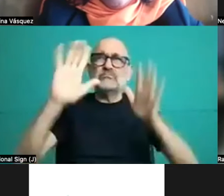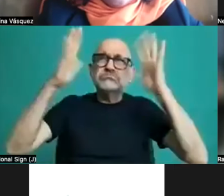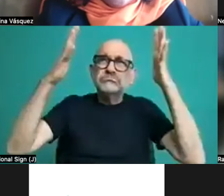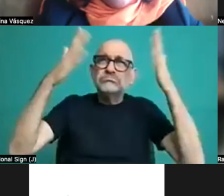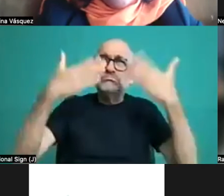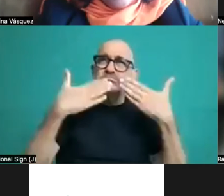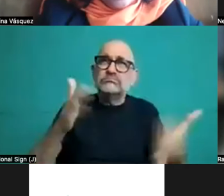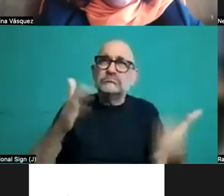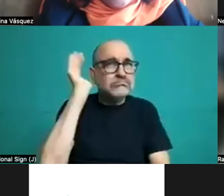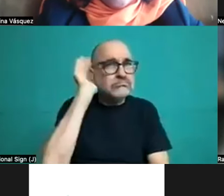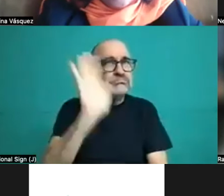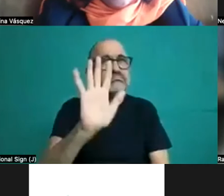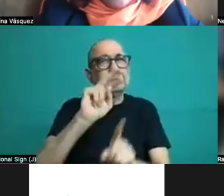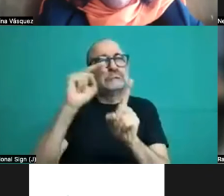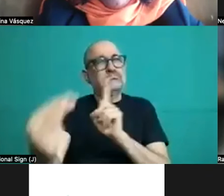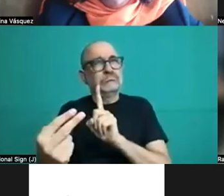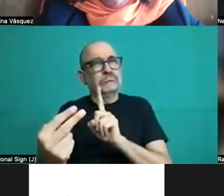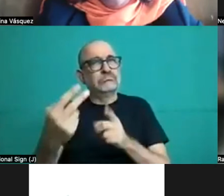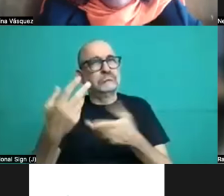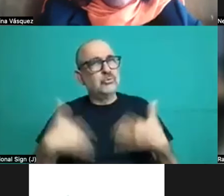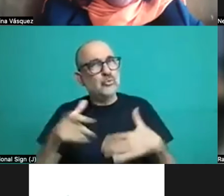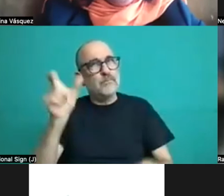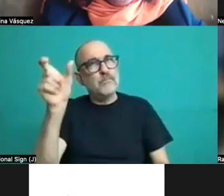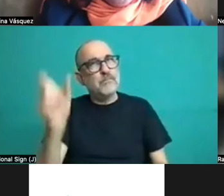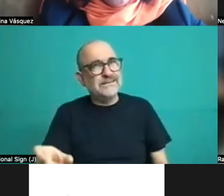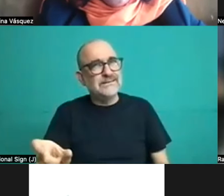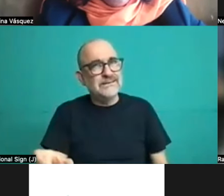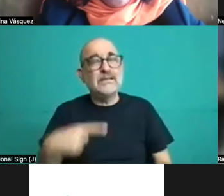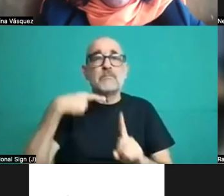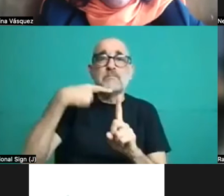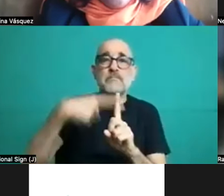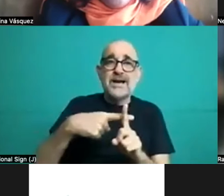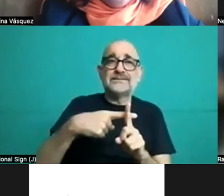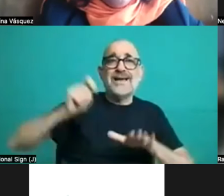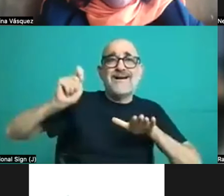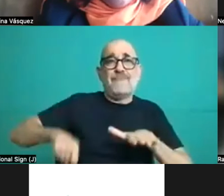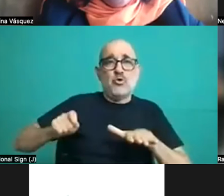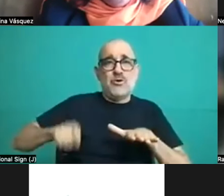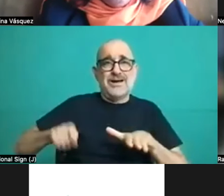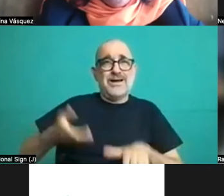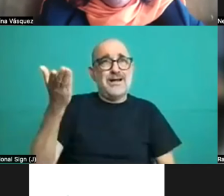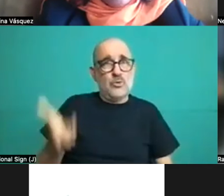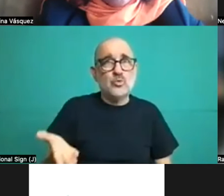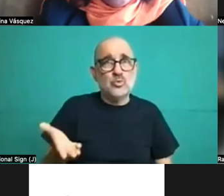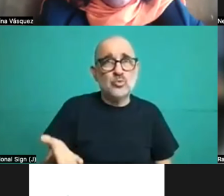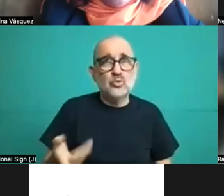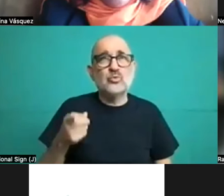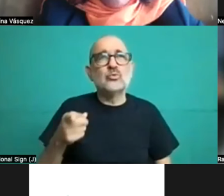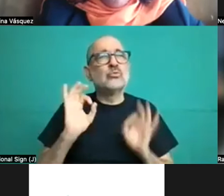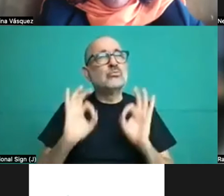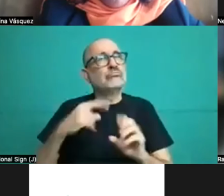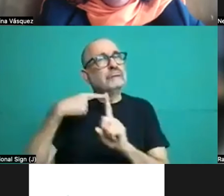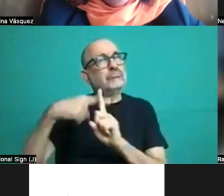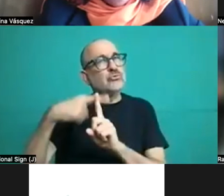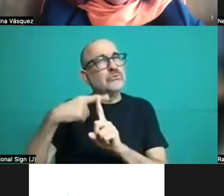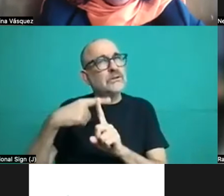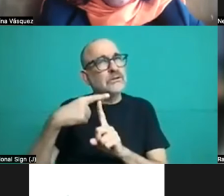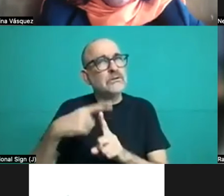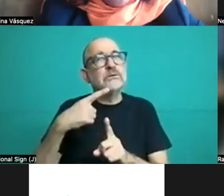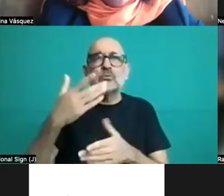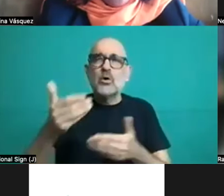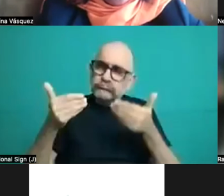d'écouter votre approche. Tant qu'avocat, vous allez l'avant, en fait, en ce qui concerne